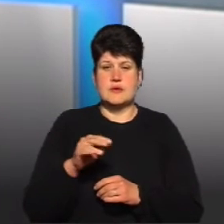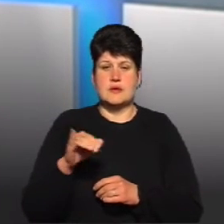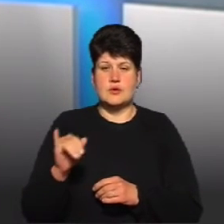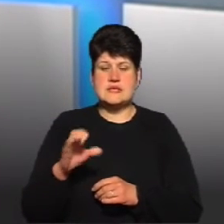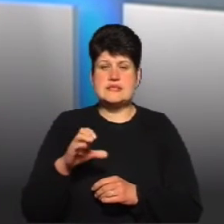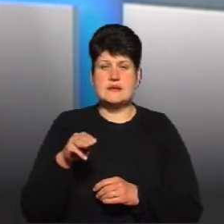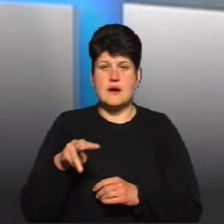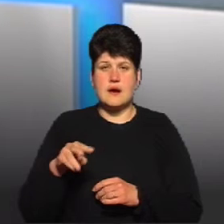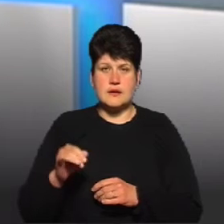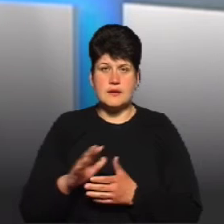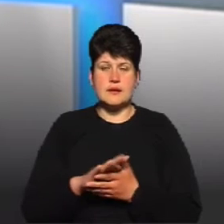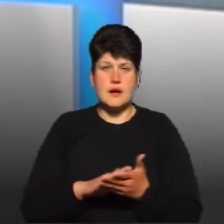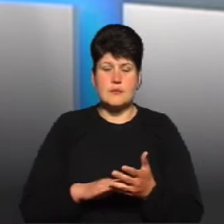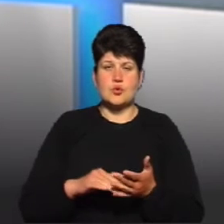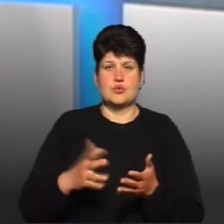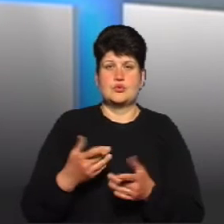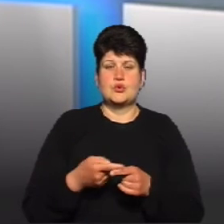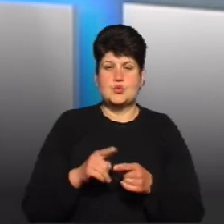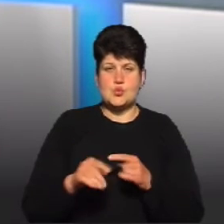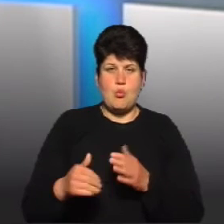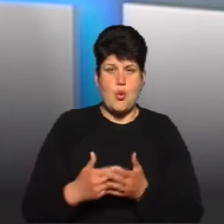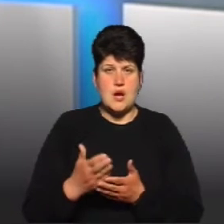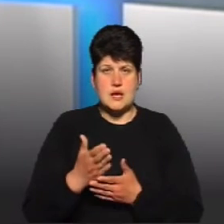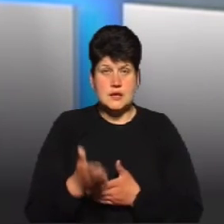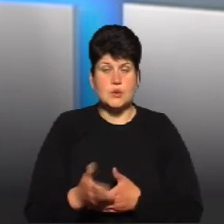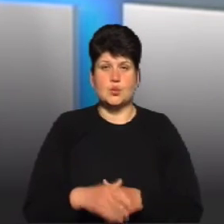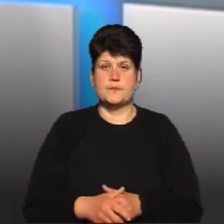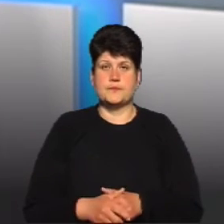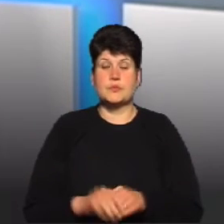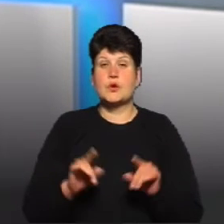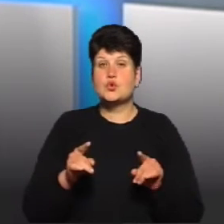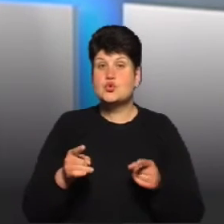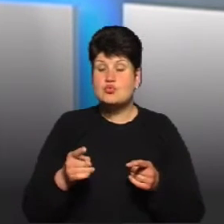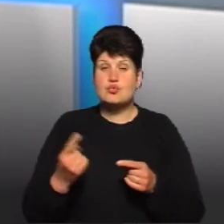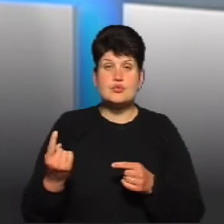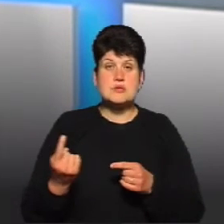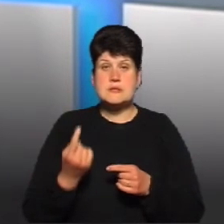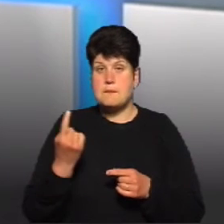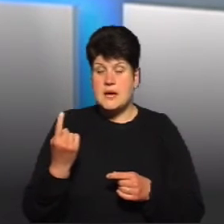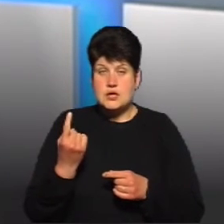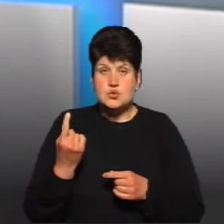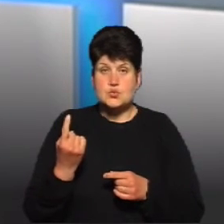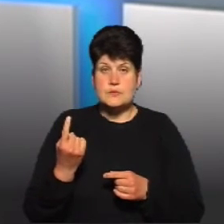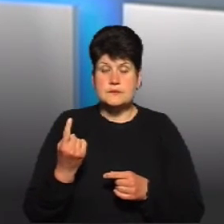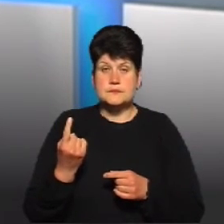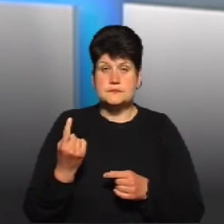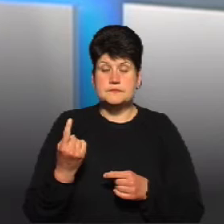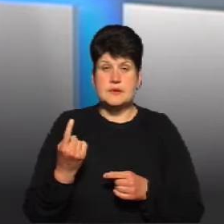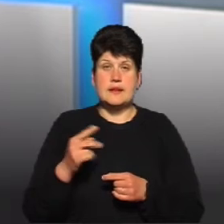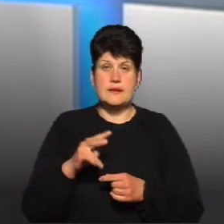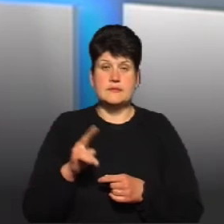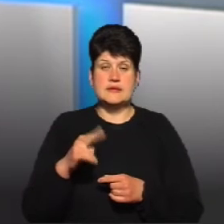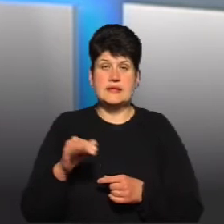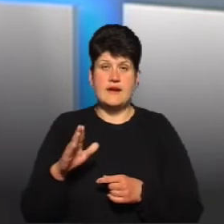продовжував цю так звану імперську політику. Ось. Чому спершу, власне, ще Левом Давидовичем Бронштейном, він же